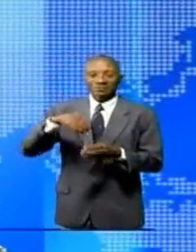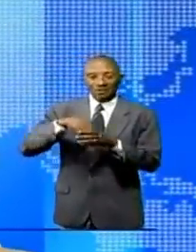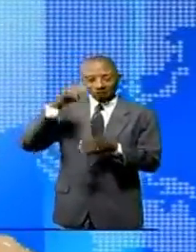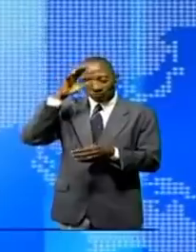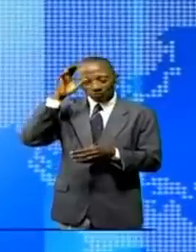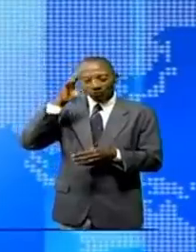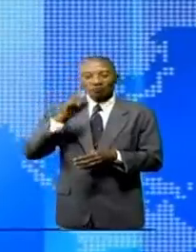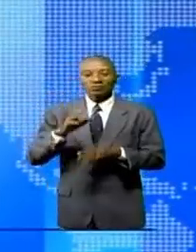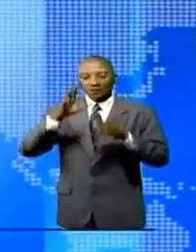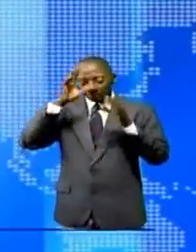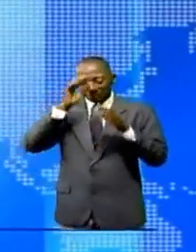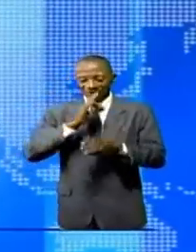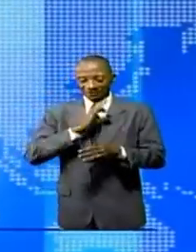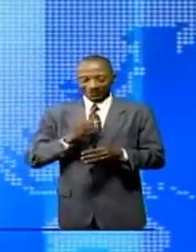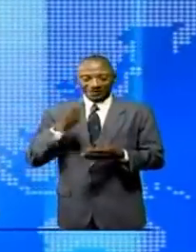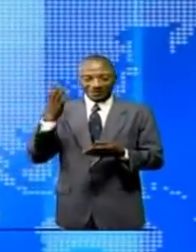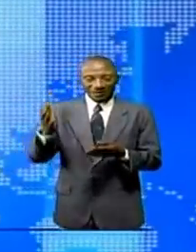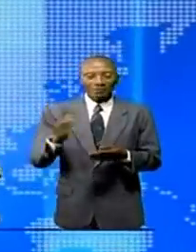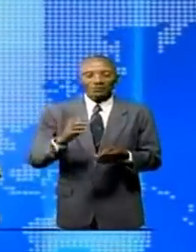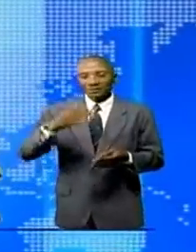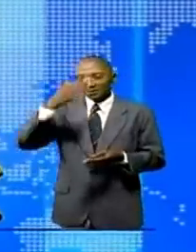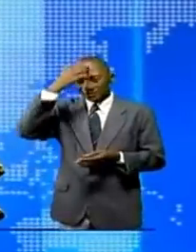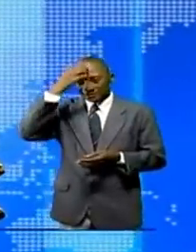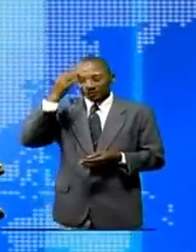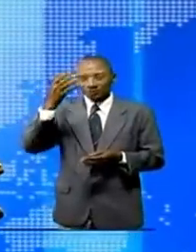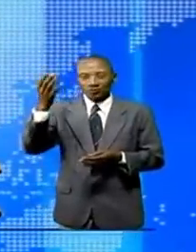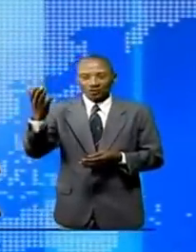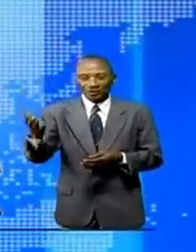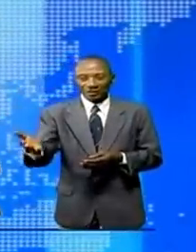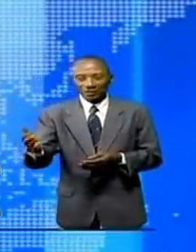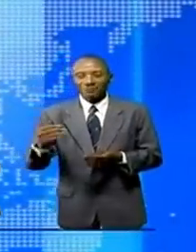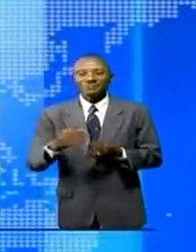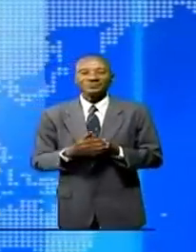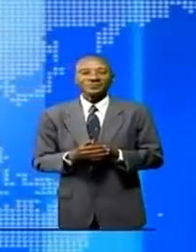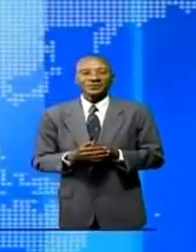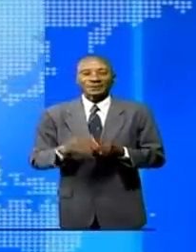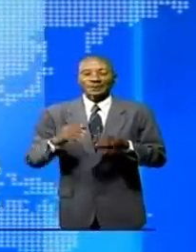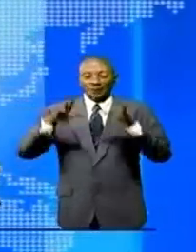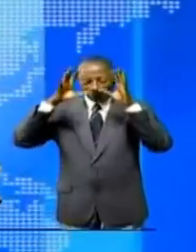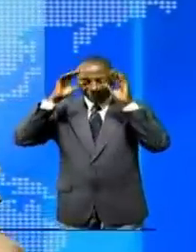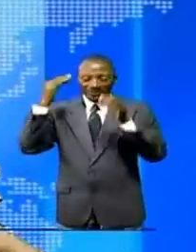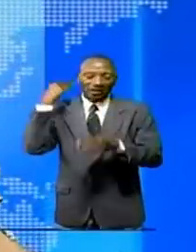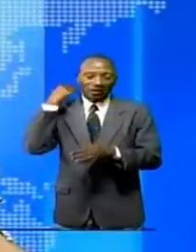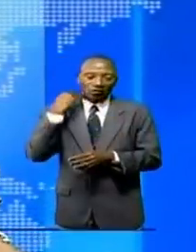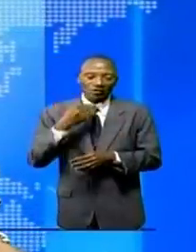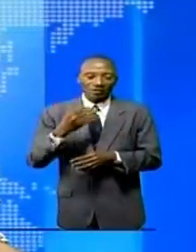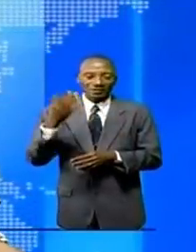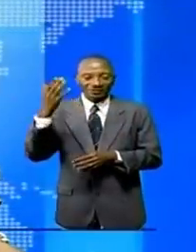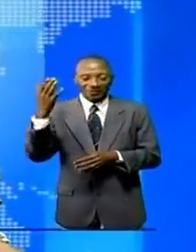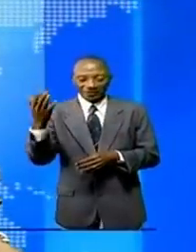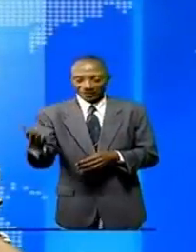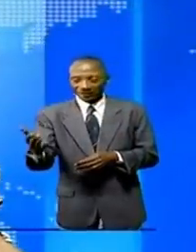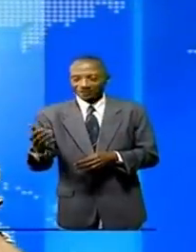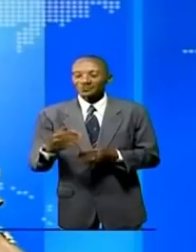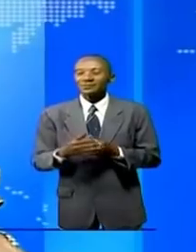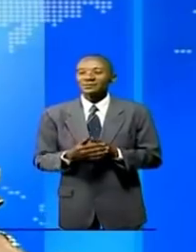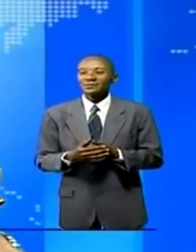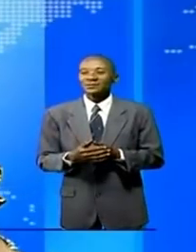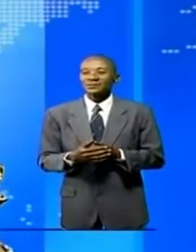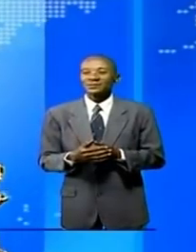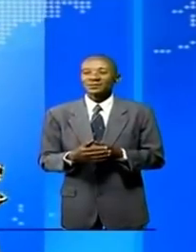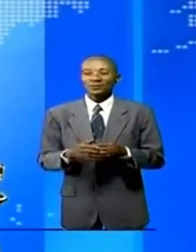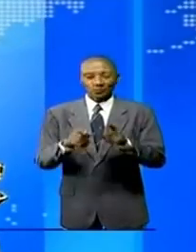Congo, Denis Sassou Nguesso de la République du Congo, Yoweri Museveni de l'Ouganda et Faure Gnassingbé du Togo. Détail